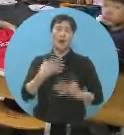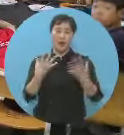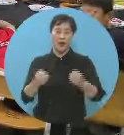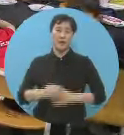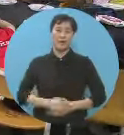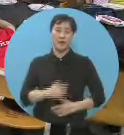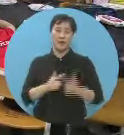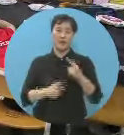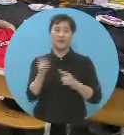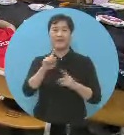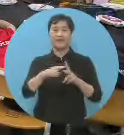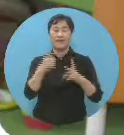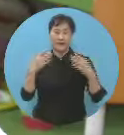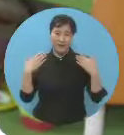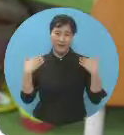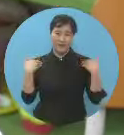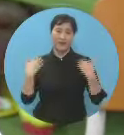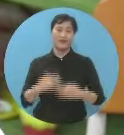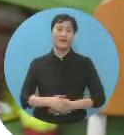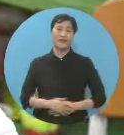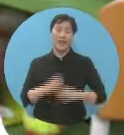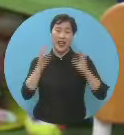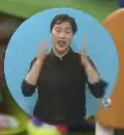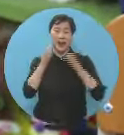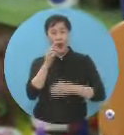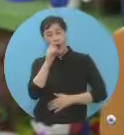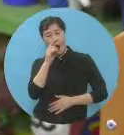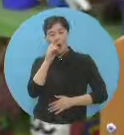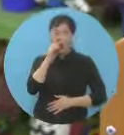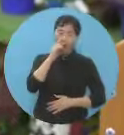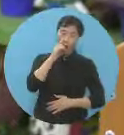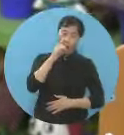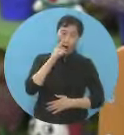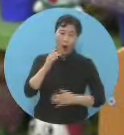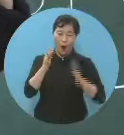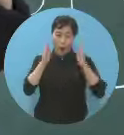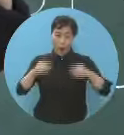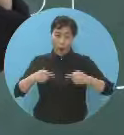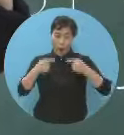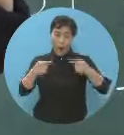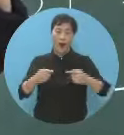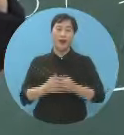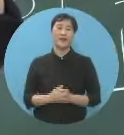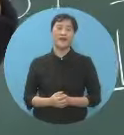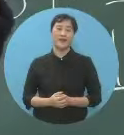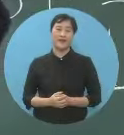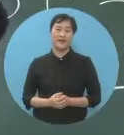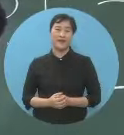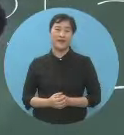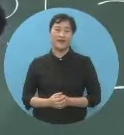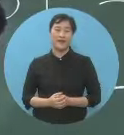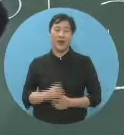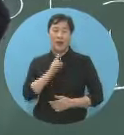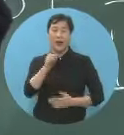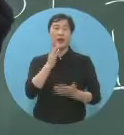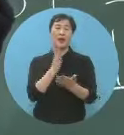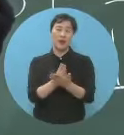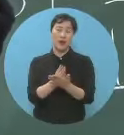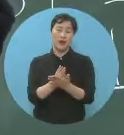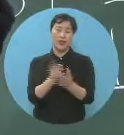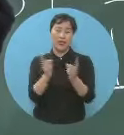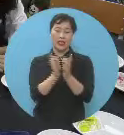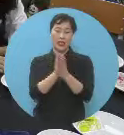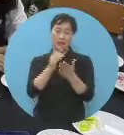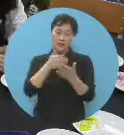목포의 한 초등학교입니다. 아이들은 호기심 가득한 눈으로 수업에 열심입니다. 말로 하는 수업이 아닌 직접